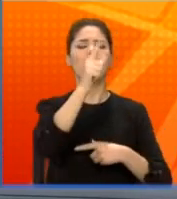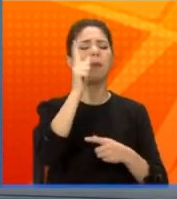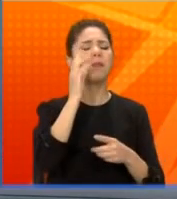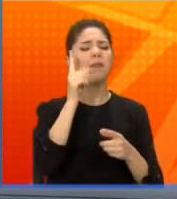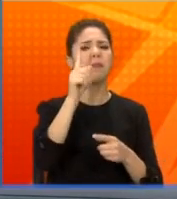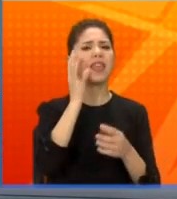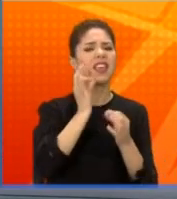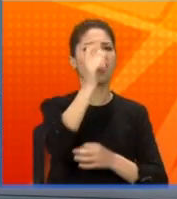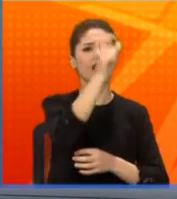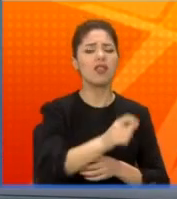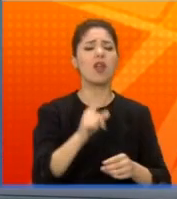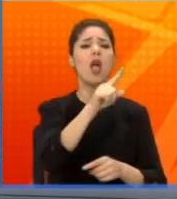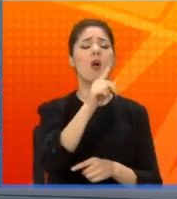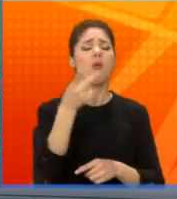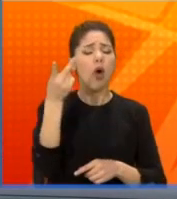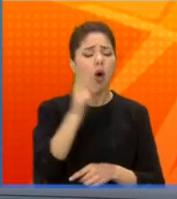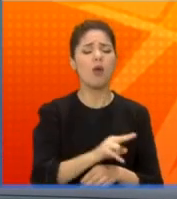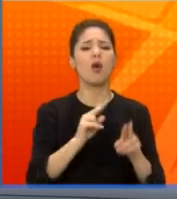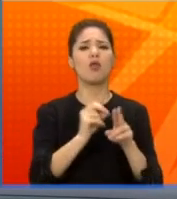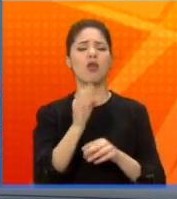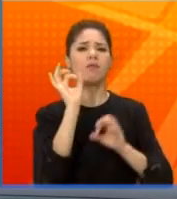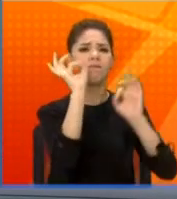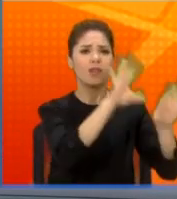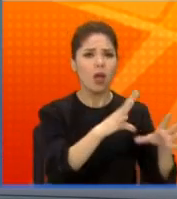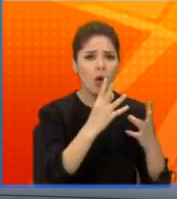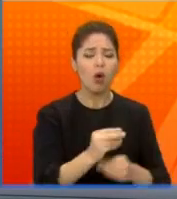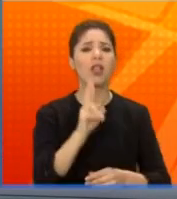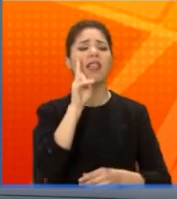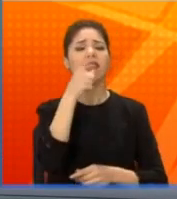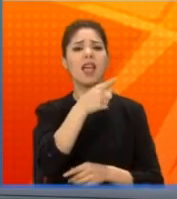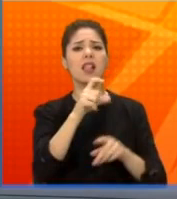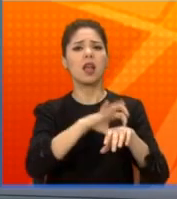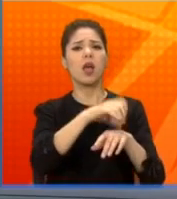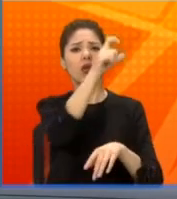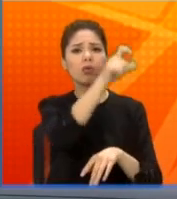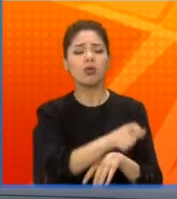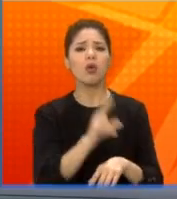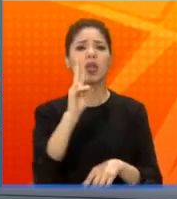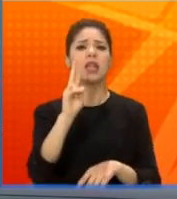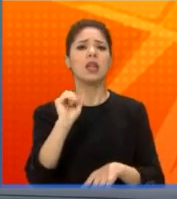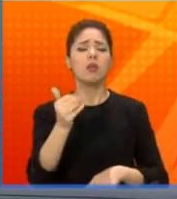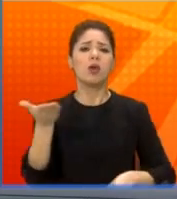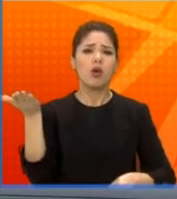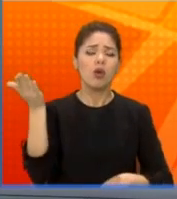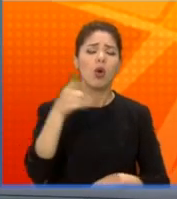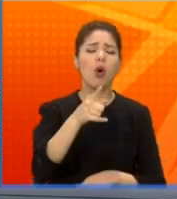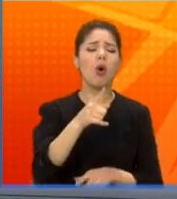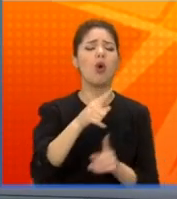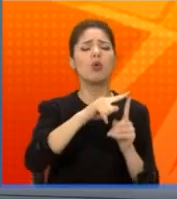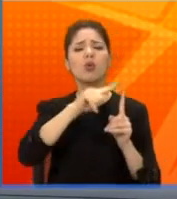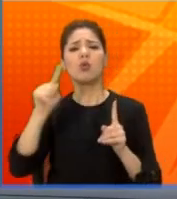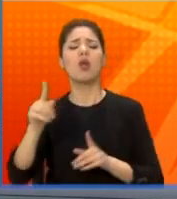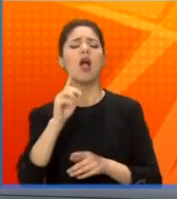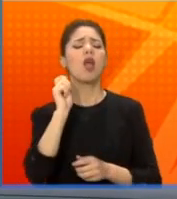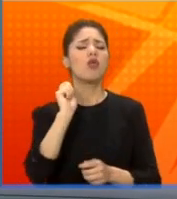biriydi. Ölümcül virüs onu da hasta yatağına düşürdü ve ne yazık ki Doktor Yavuz Kalaycı 20 gün süren o zorlu